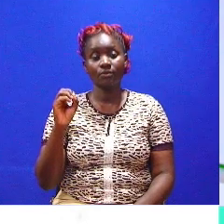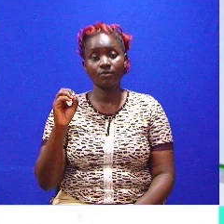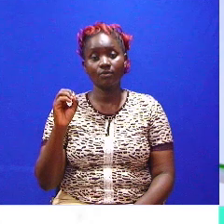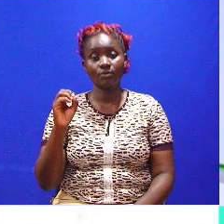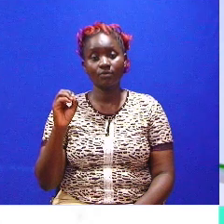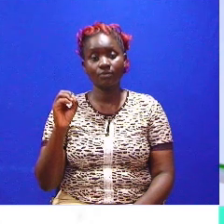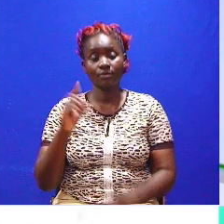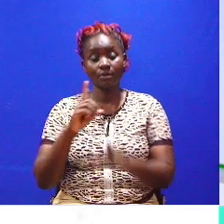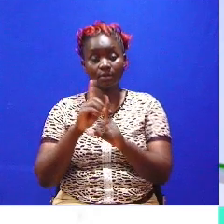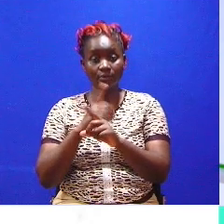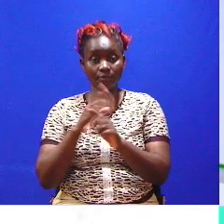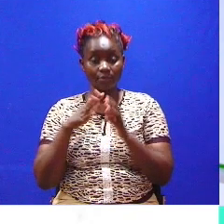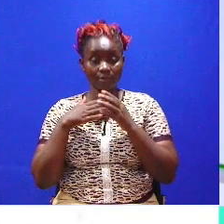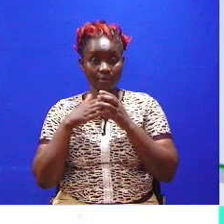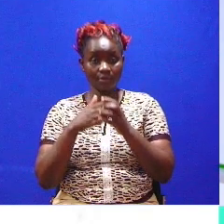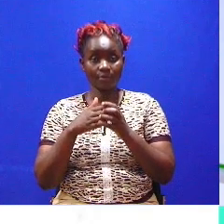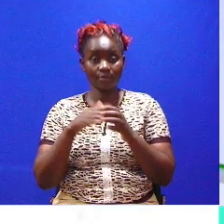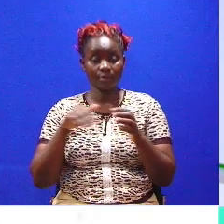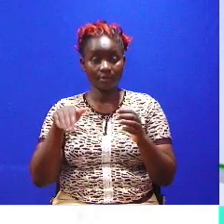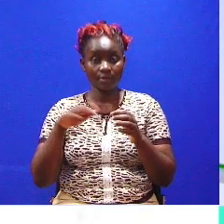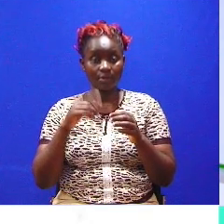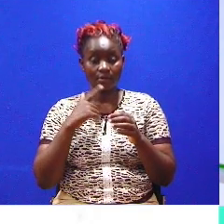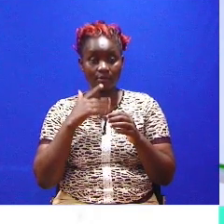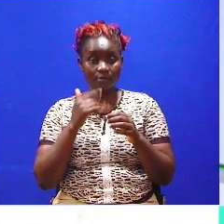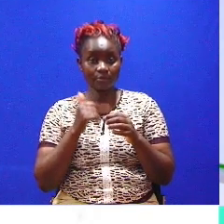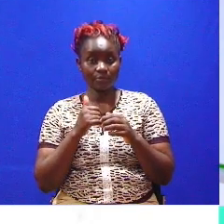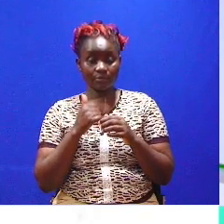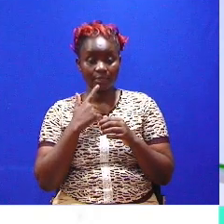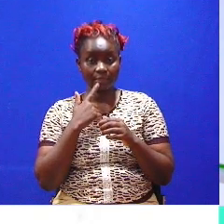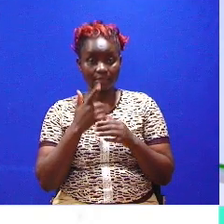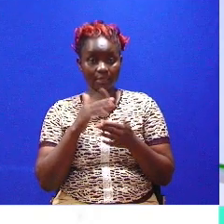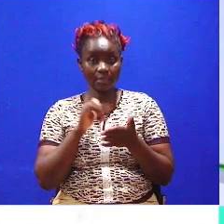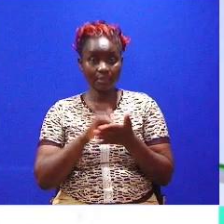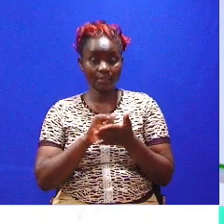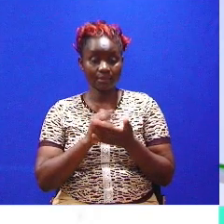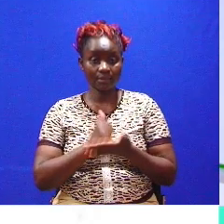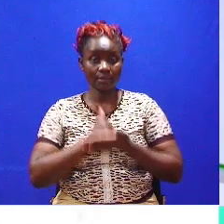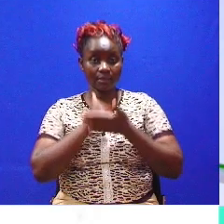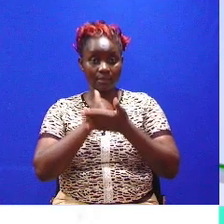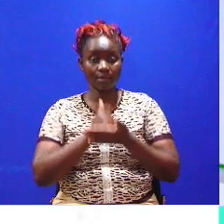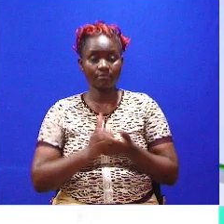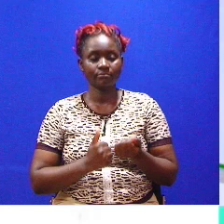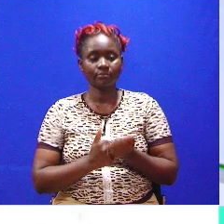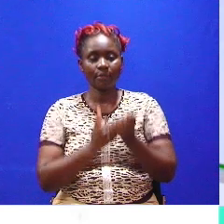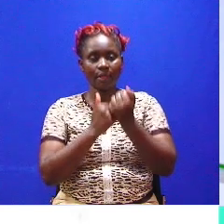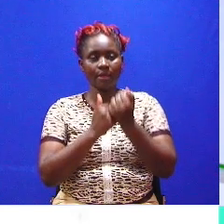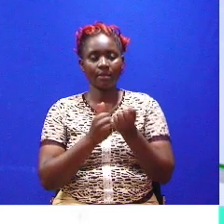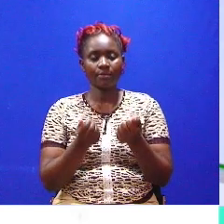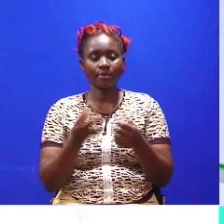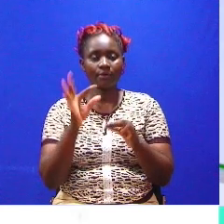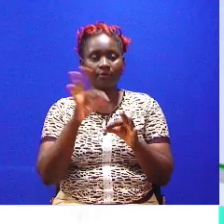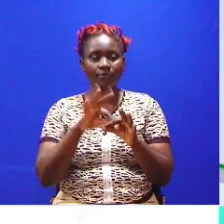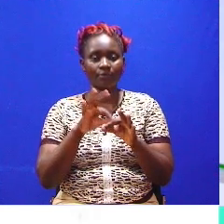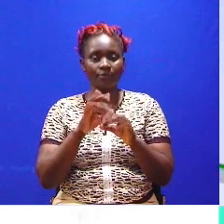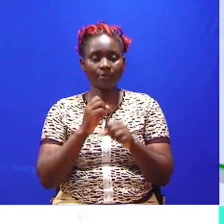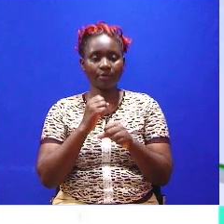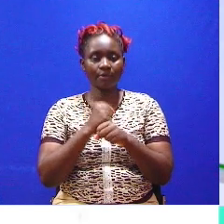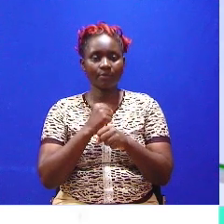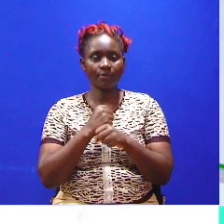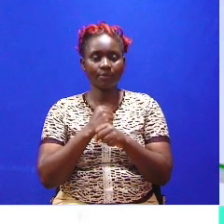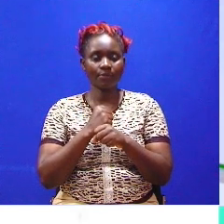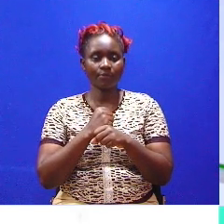abage bagite ase ensemyo ase ekiringa gyoko konya ko asomo chango okwagacha ekanisa